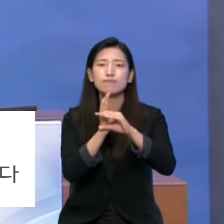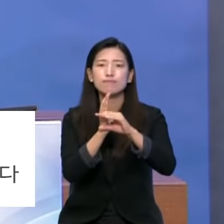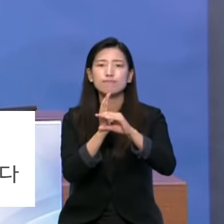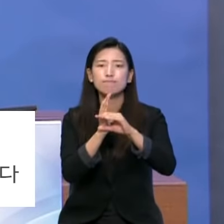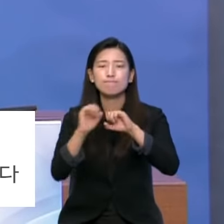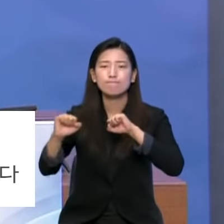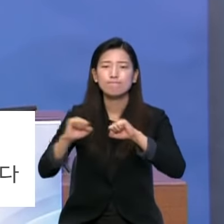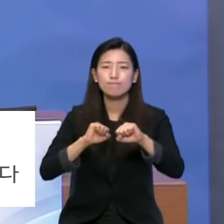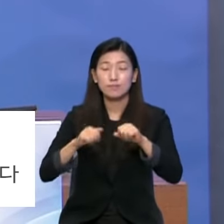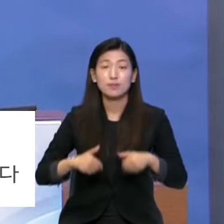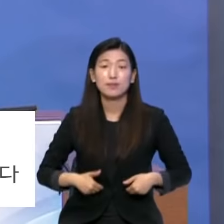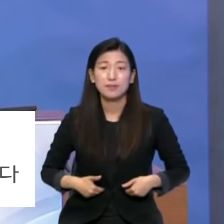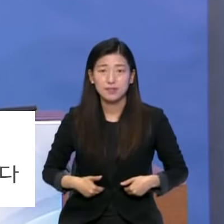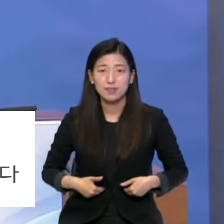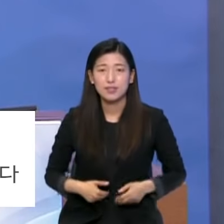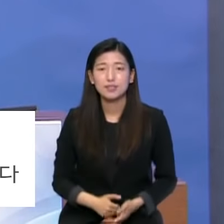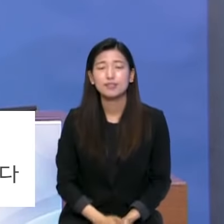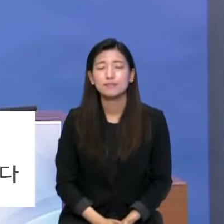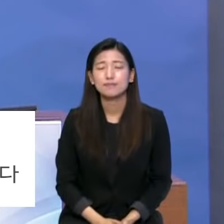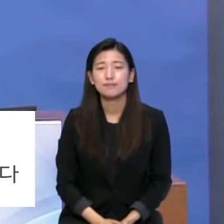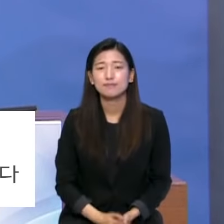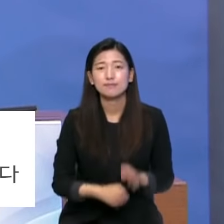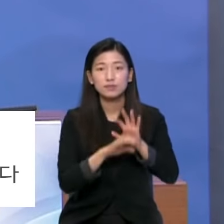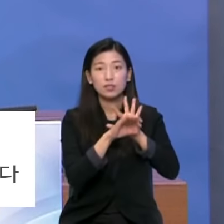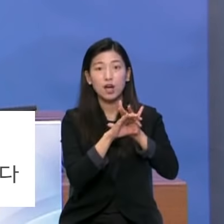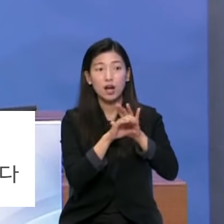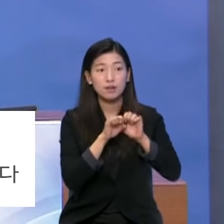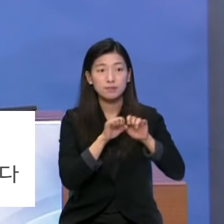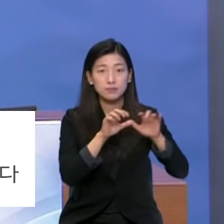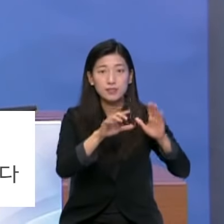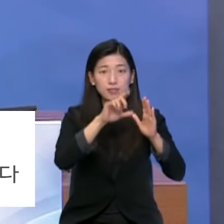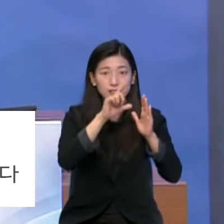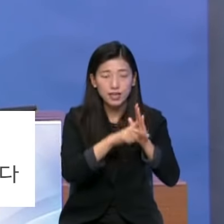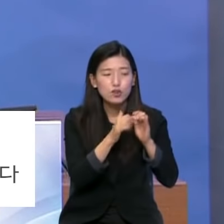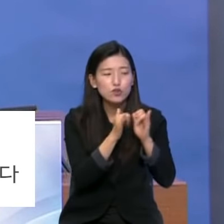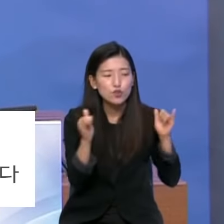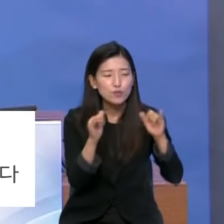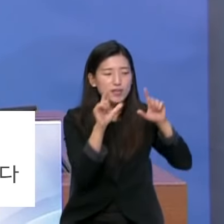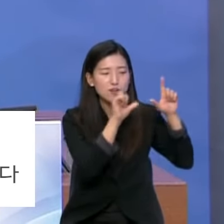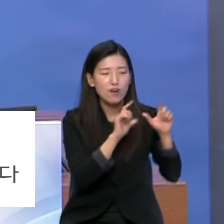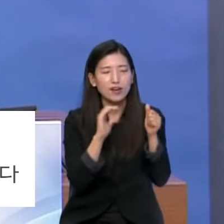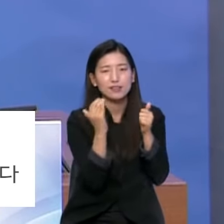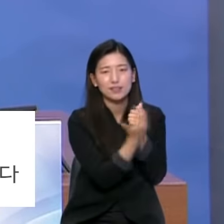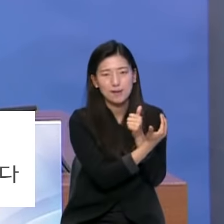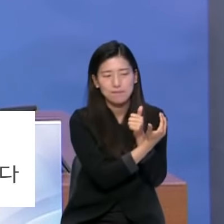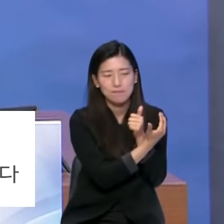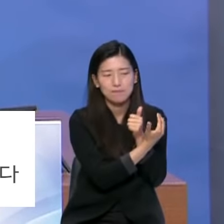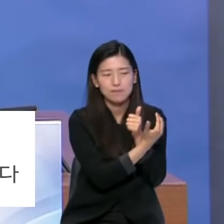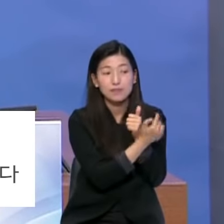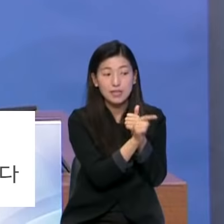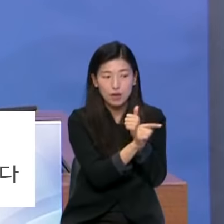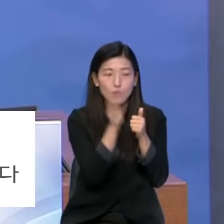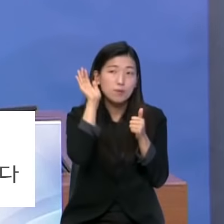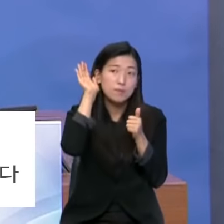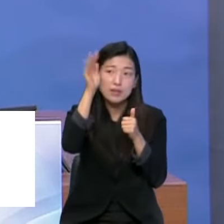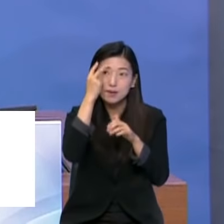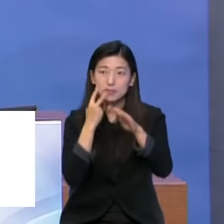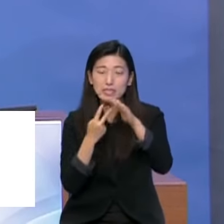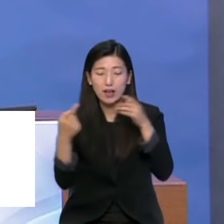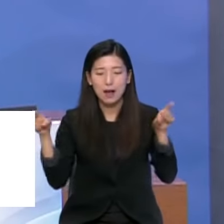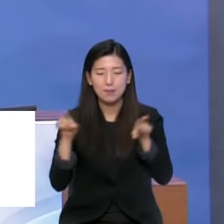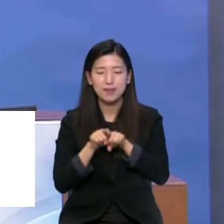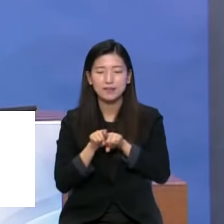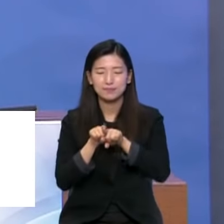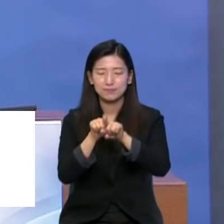코로나19로부터 국민의 건강과 민생을 지키고 미래 비전을 만들어가는 데 최선을 다하겠습니다.